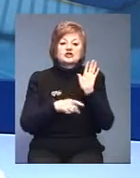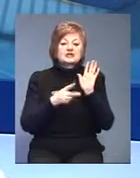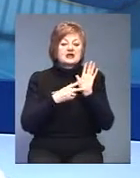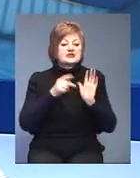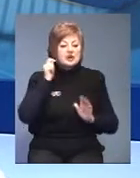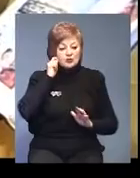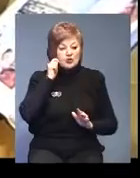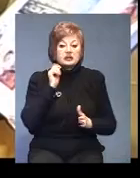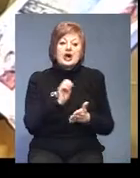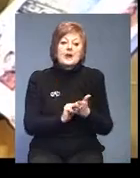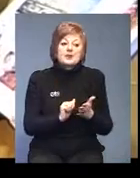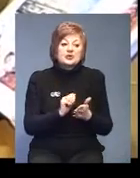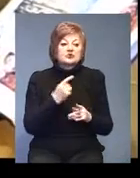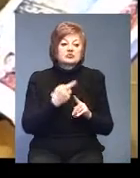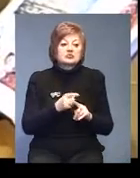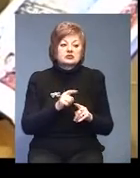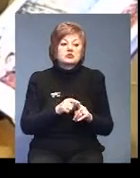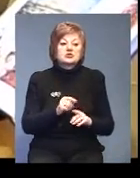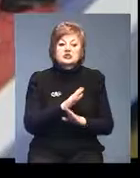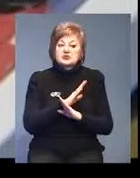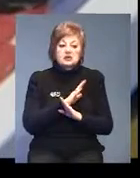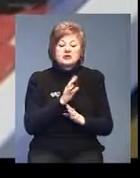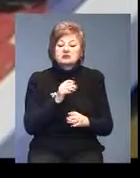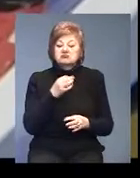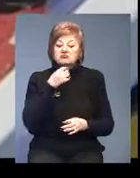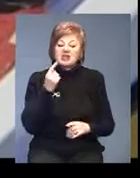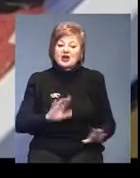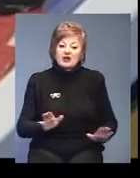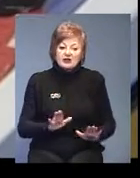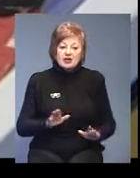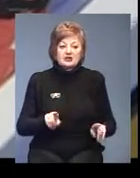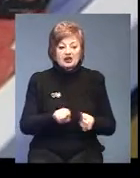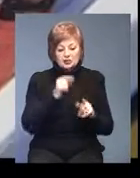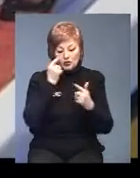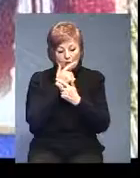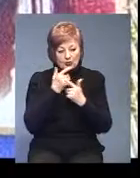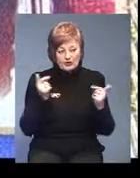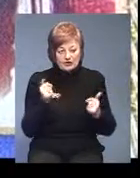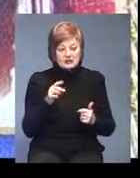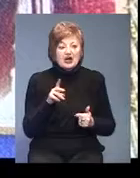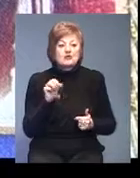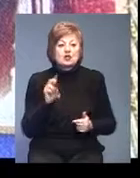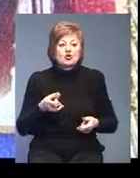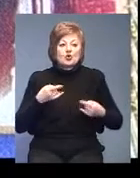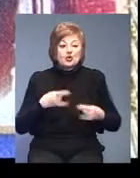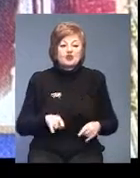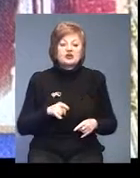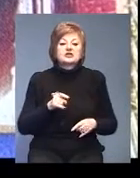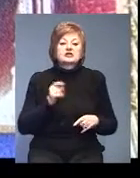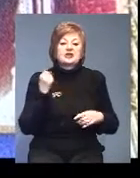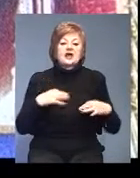Причин смерті у Державному космічному агентстві України не називають, повідомили новинам на першому. Леонід Каденюк народився на Буковині.